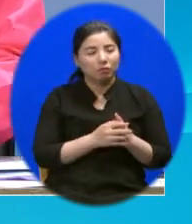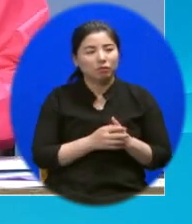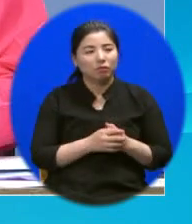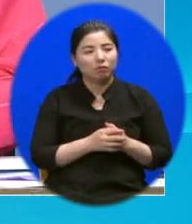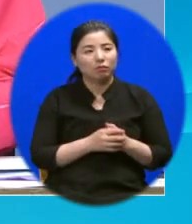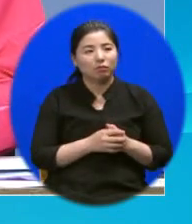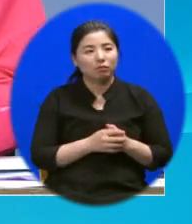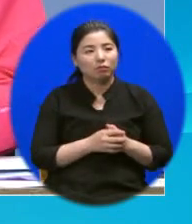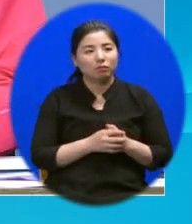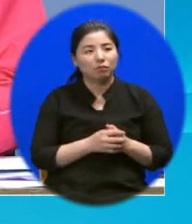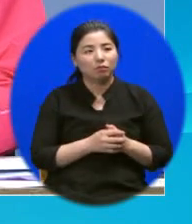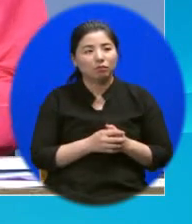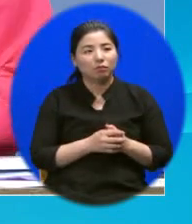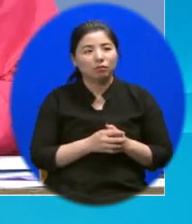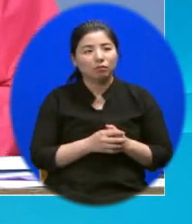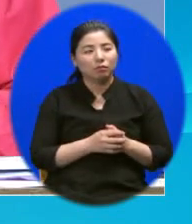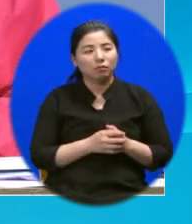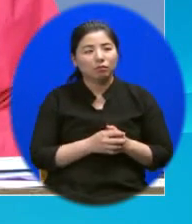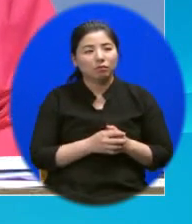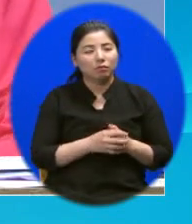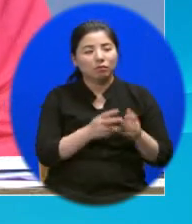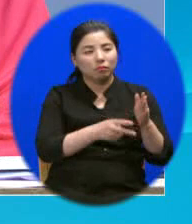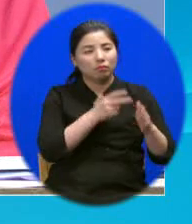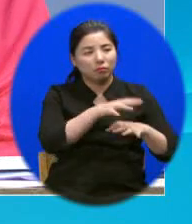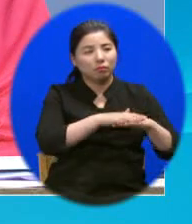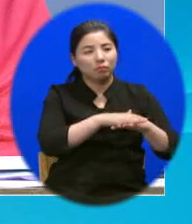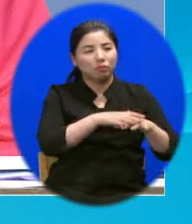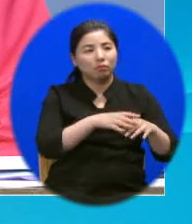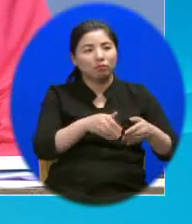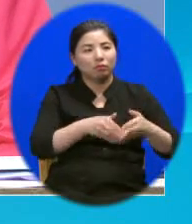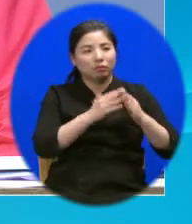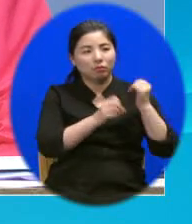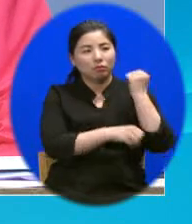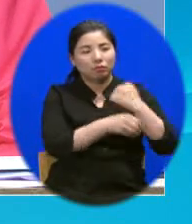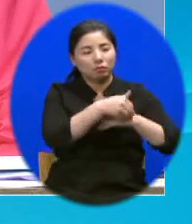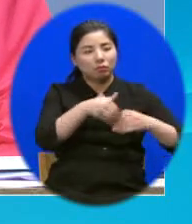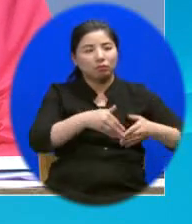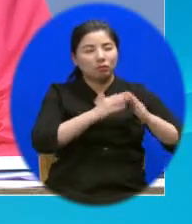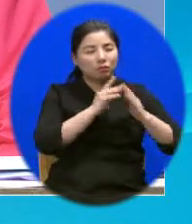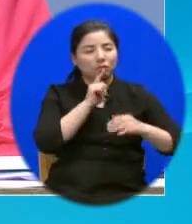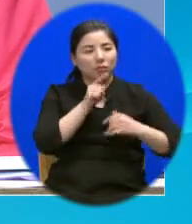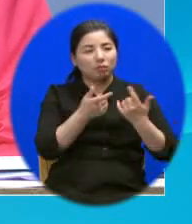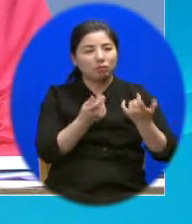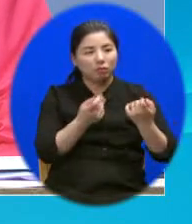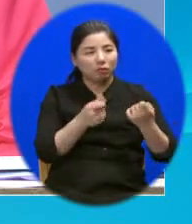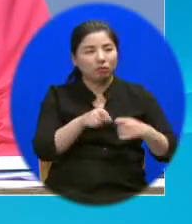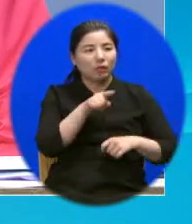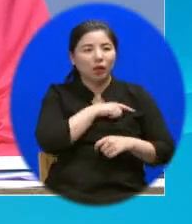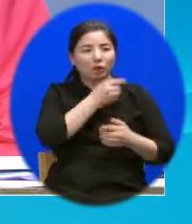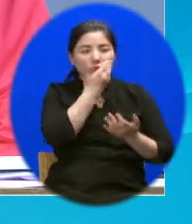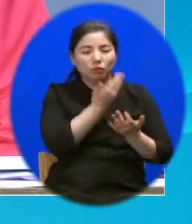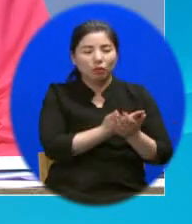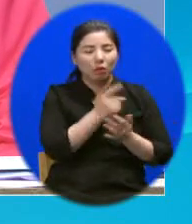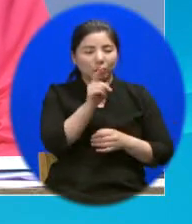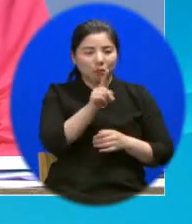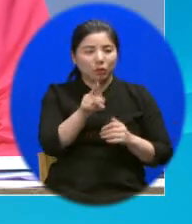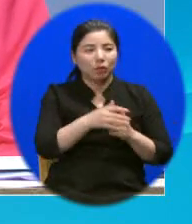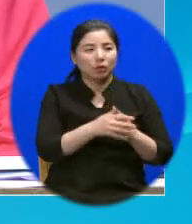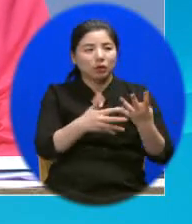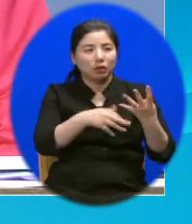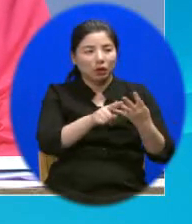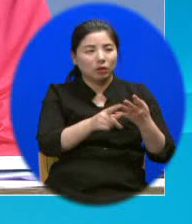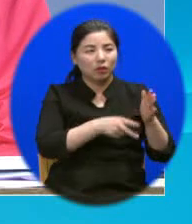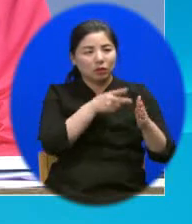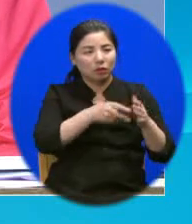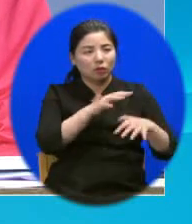어 그렇죠 동안 구축 기본계획 수립 은 뭐 말씀 하신대로 제 가장 중요한 것이 이제 차체